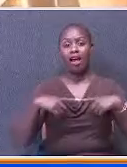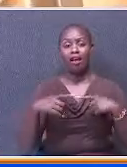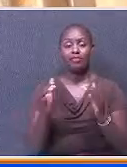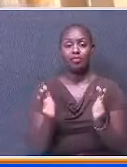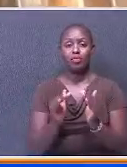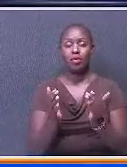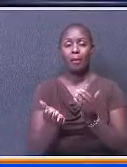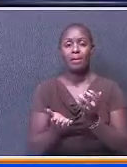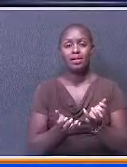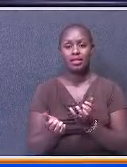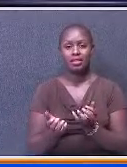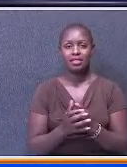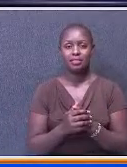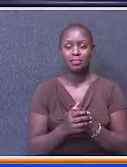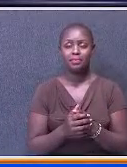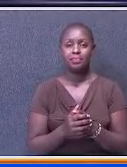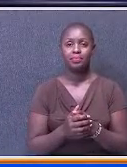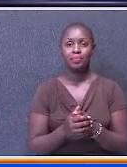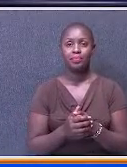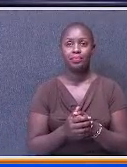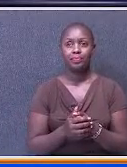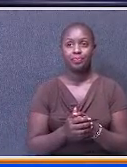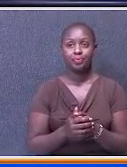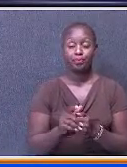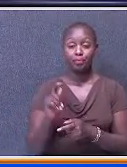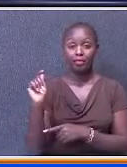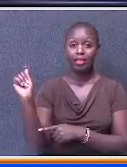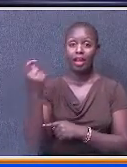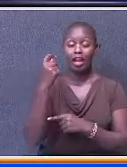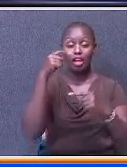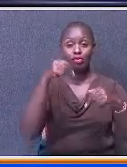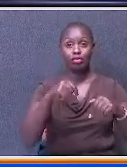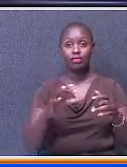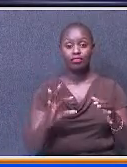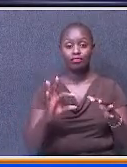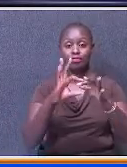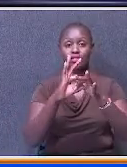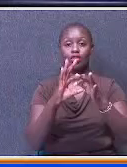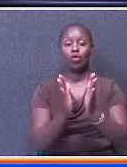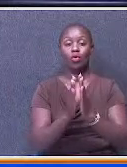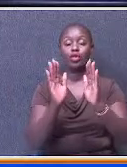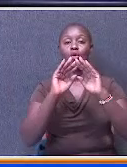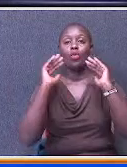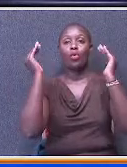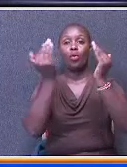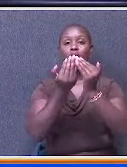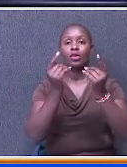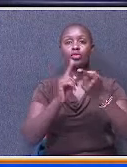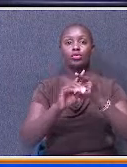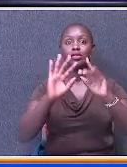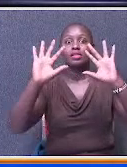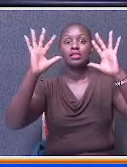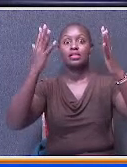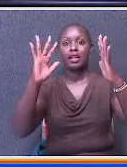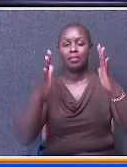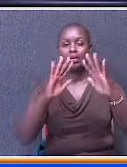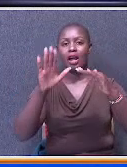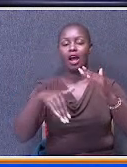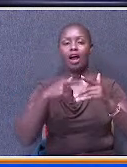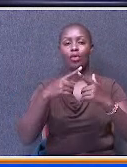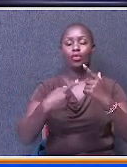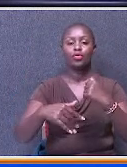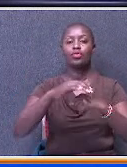ya Nyeri. Kenya hii leo iliungana na ulimwengu kuadhimisha siku ya kupinga thulma dhidi ya